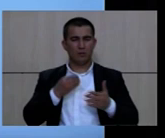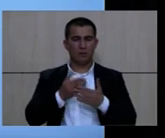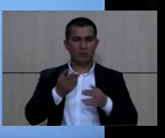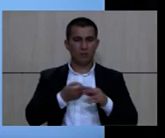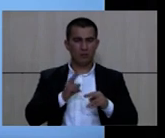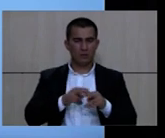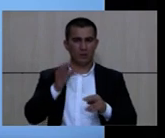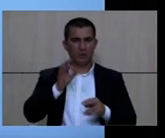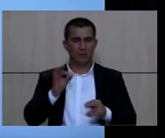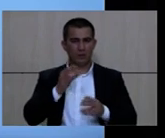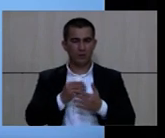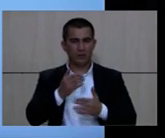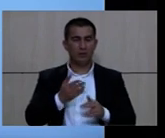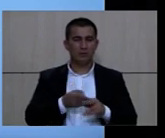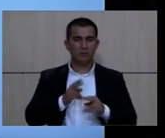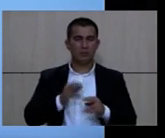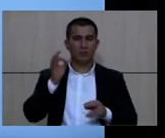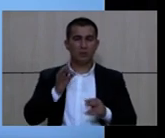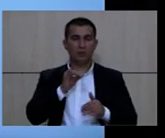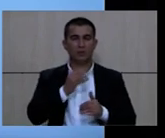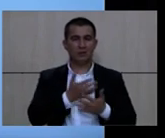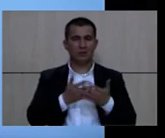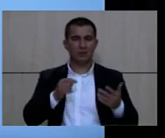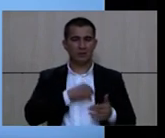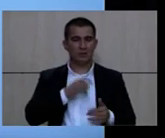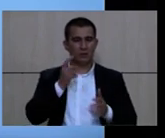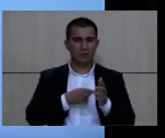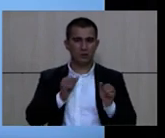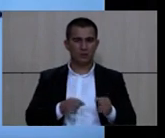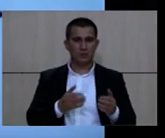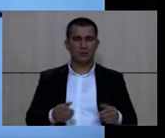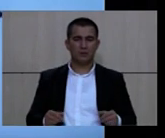amplitudani va kichkinalari bu kichik amplitudani bildiradi.